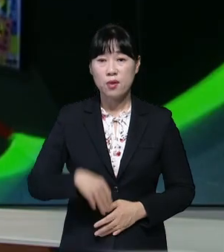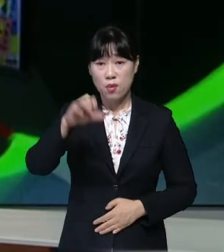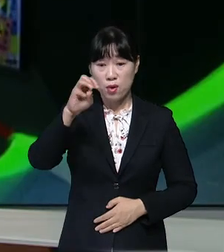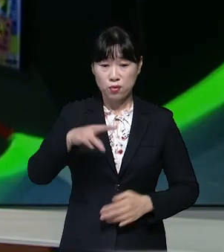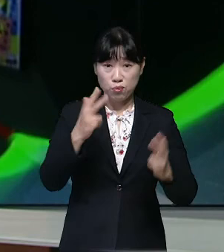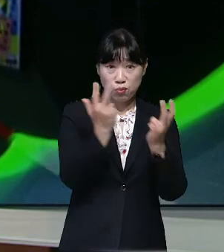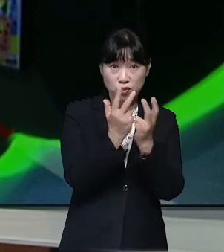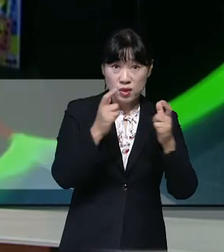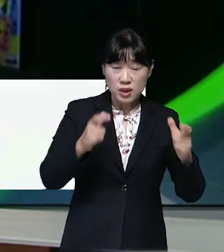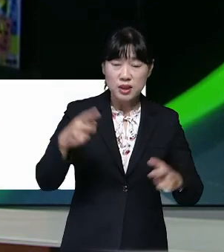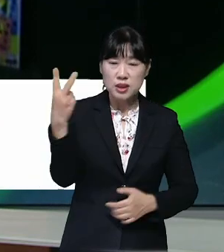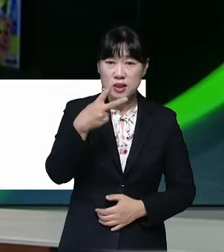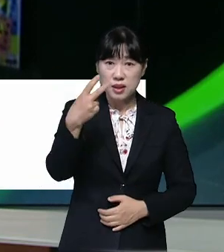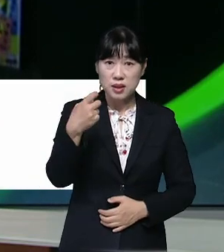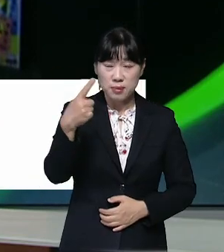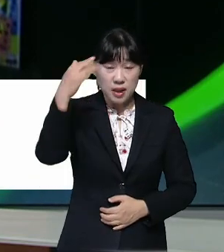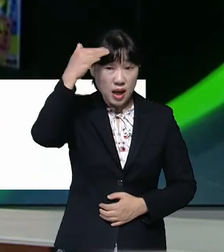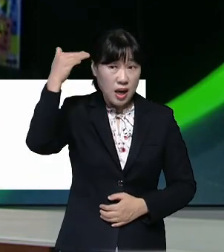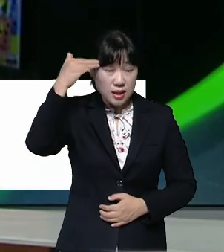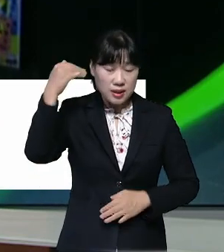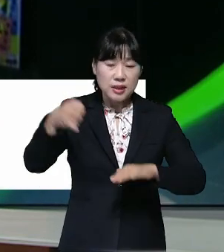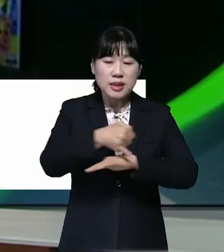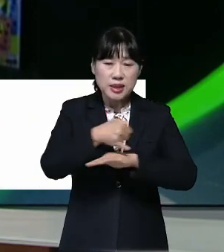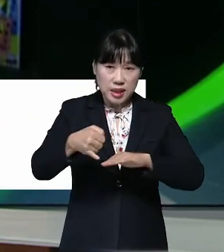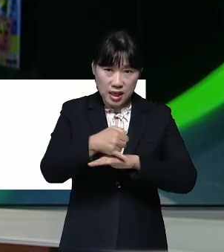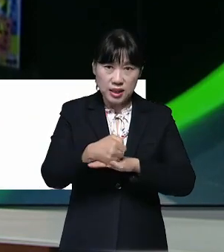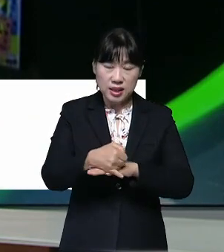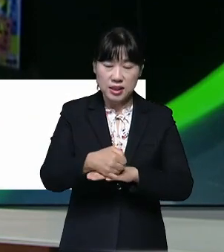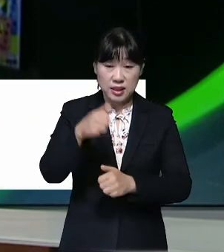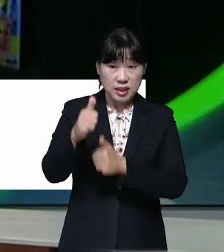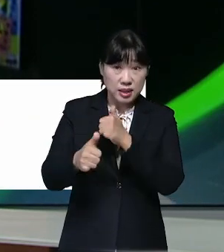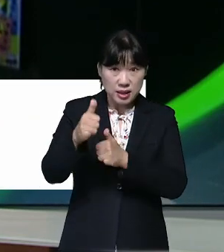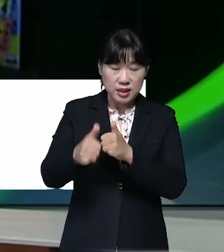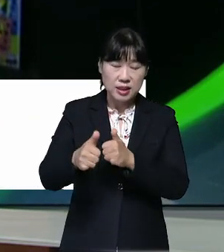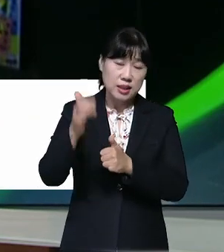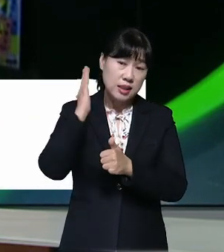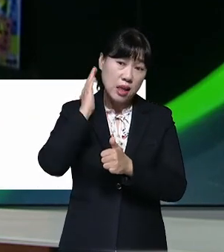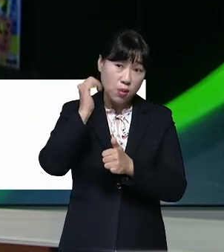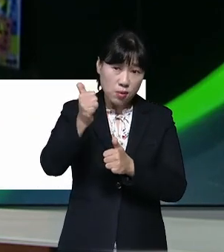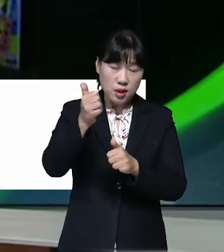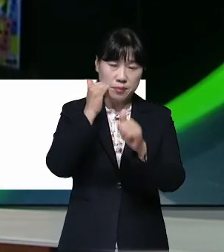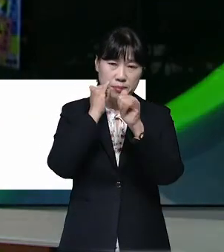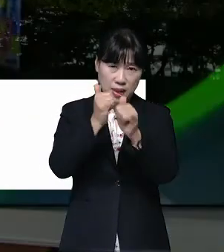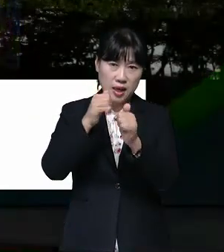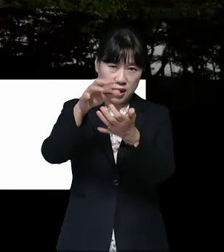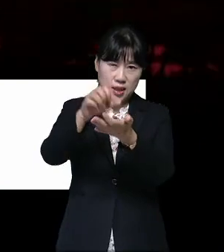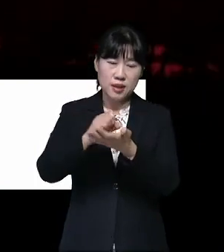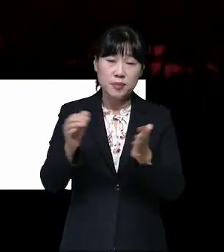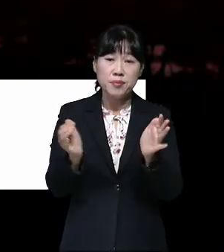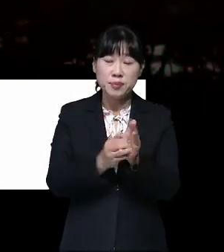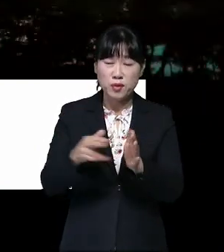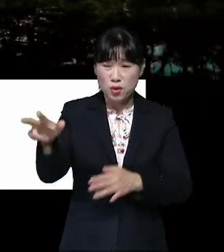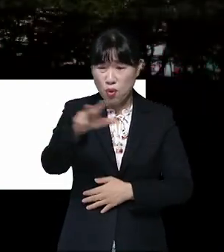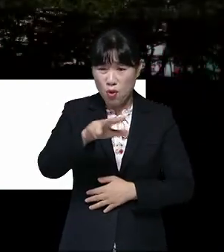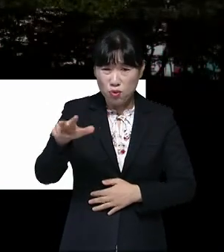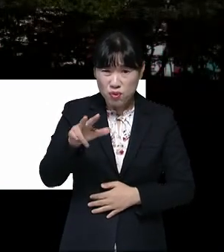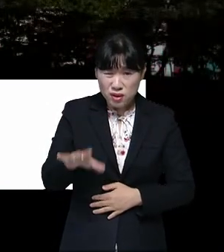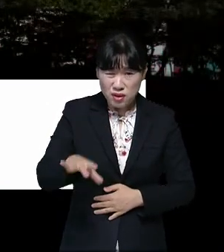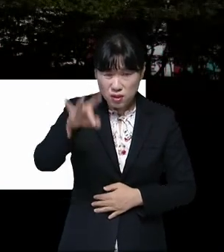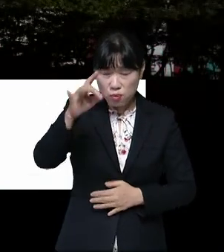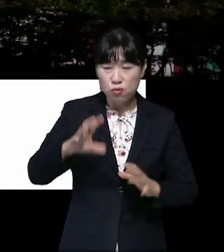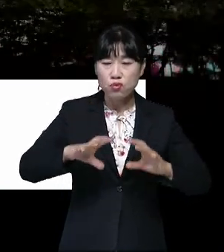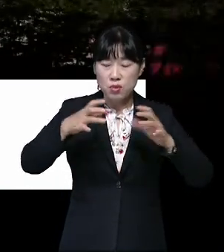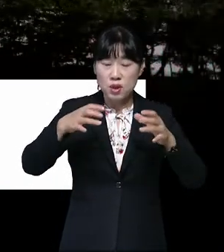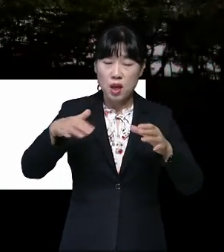광주 북구가 2021 대한민국 디자인 대상에서 대통령상을 수상했습니다. 전국에서 처음으로